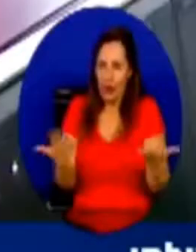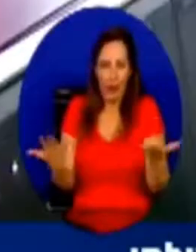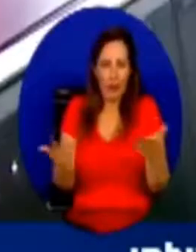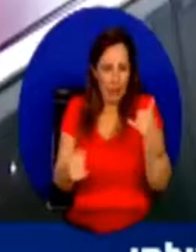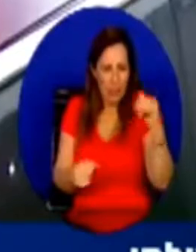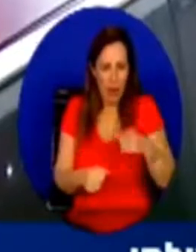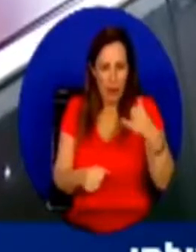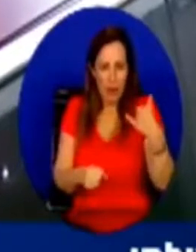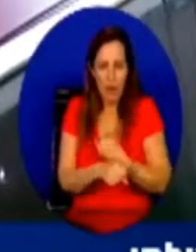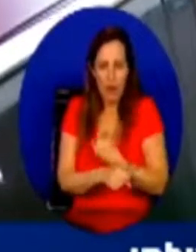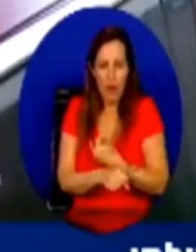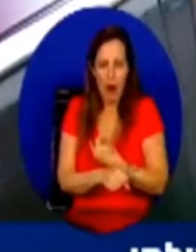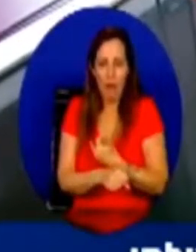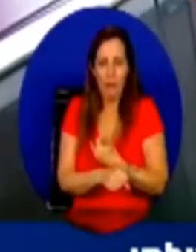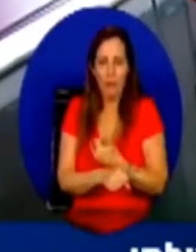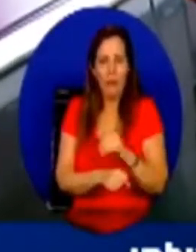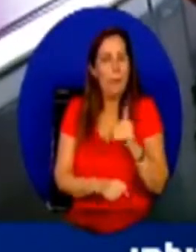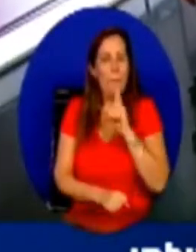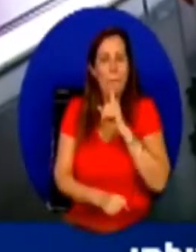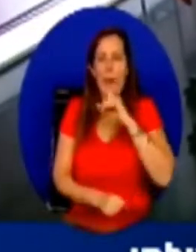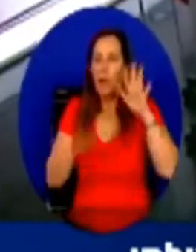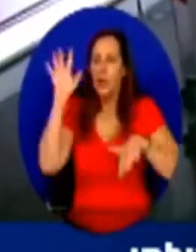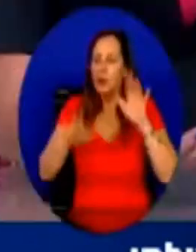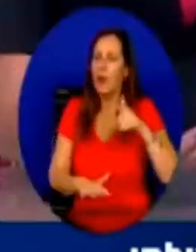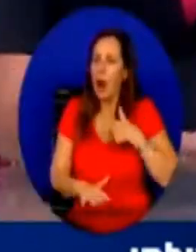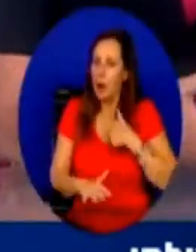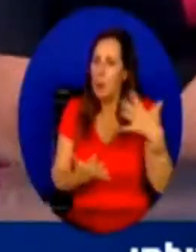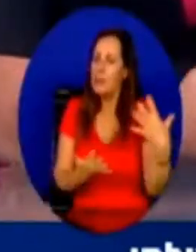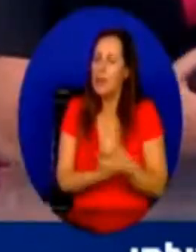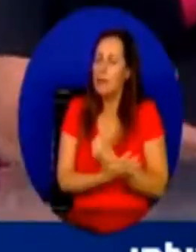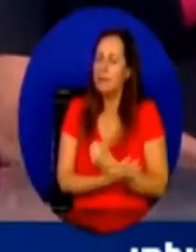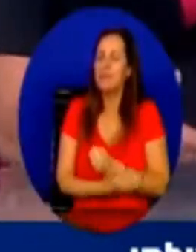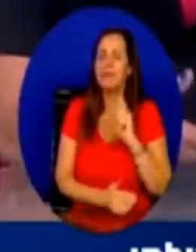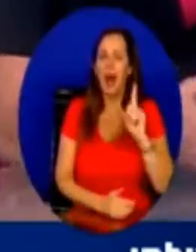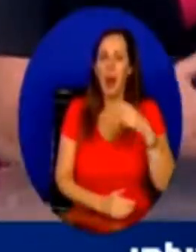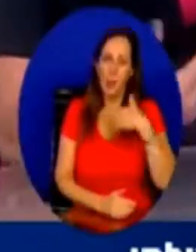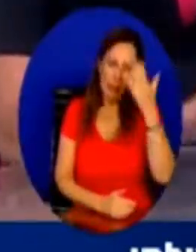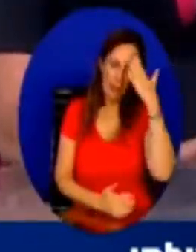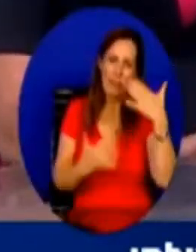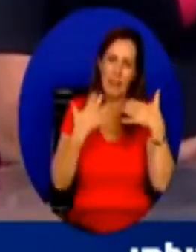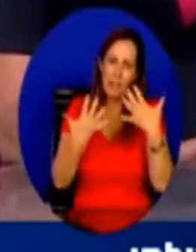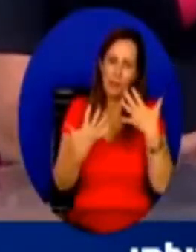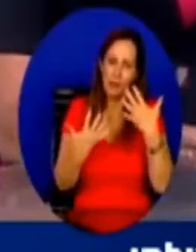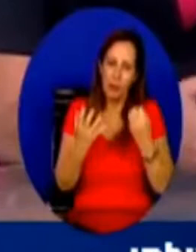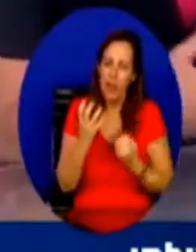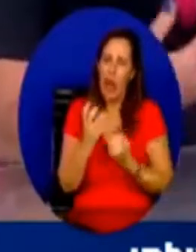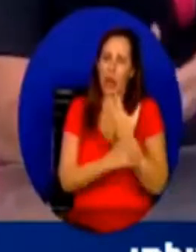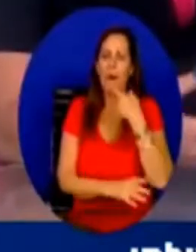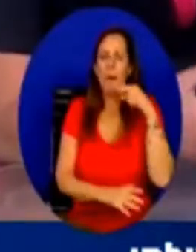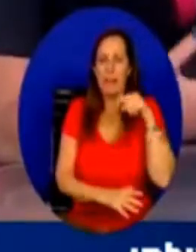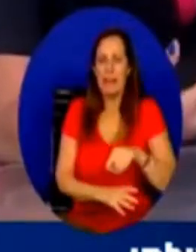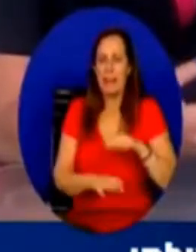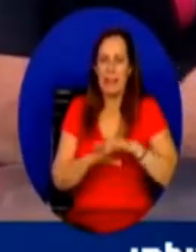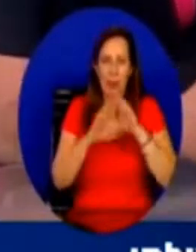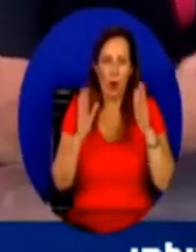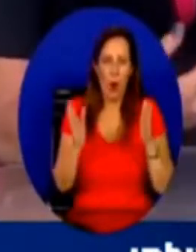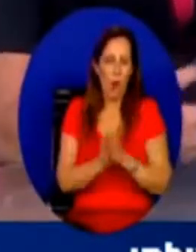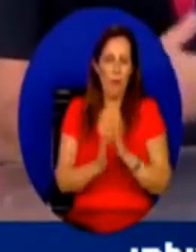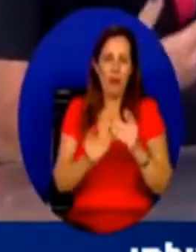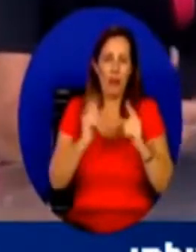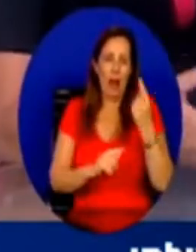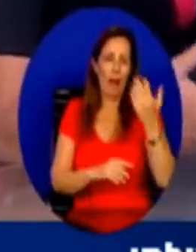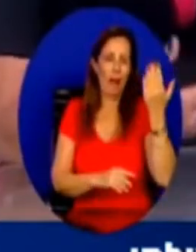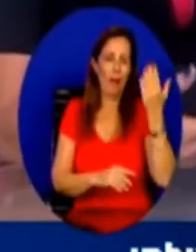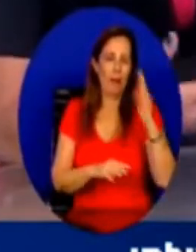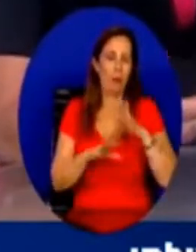וצחיחה, באמצע המדבר עם מעט מאוד משקעים, אנחנו פורחים. אז אנחנו מכירים את הסיפור של התקומה הישראלית, עם כל מה שקרה,